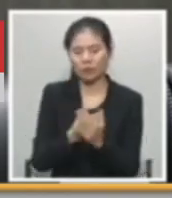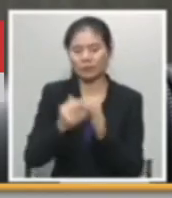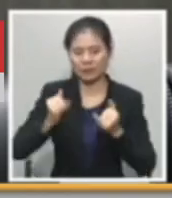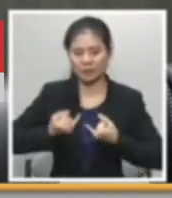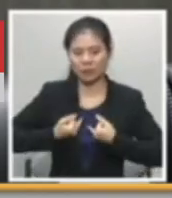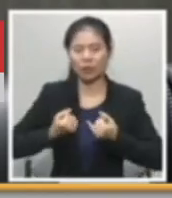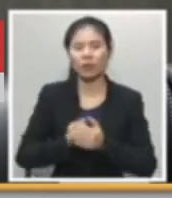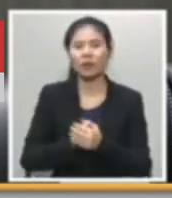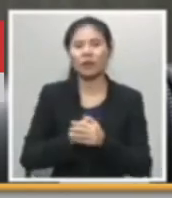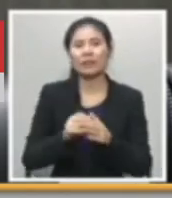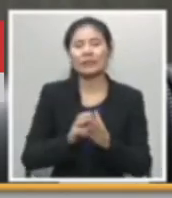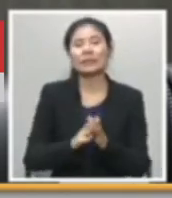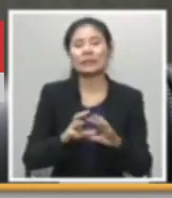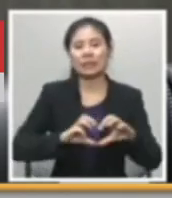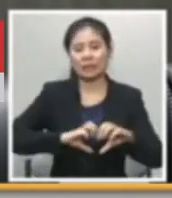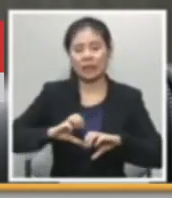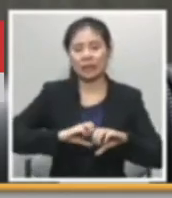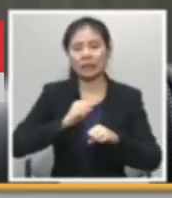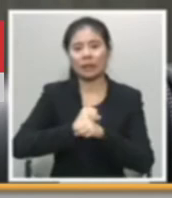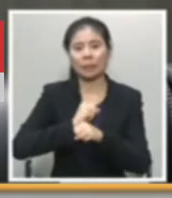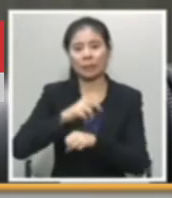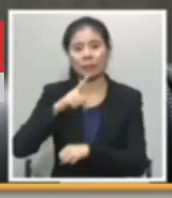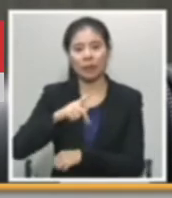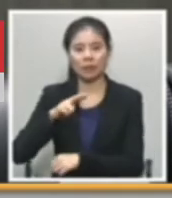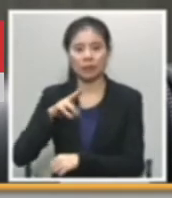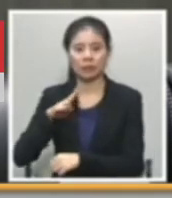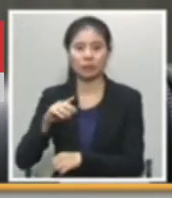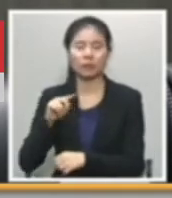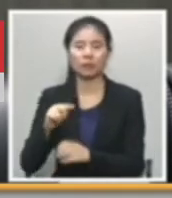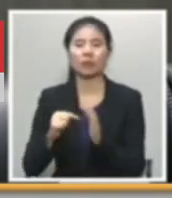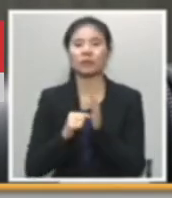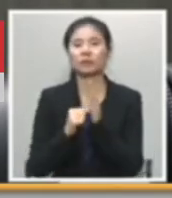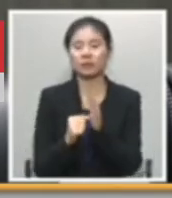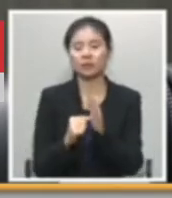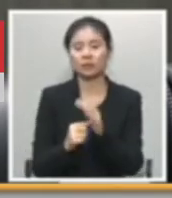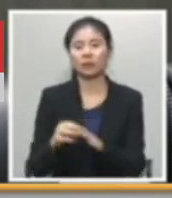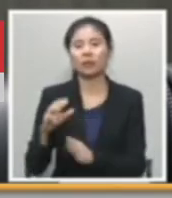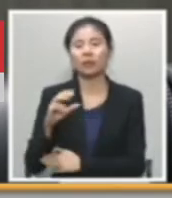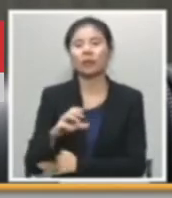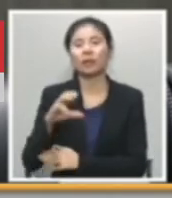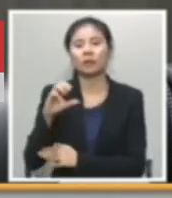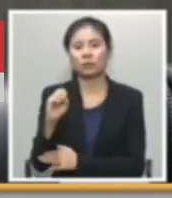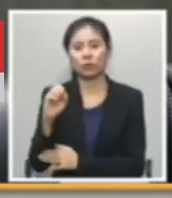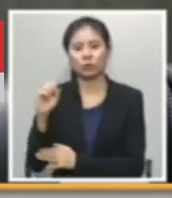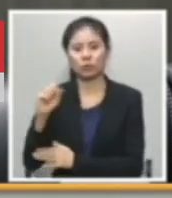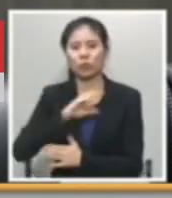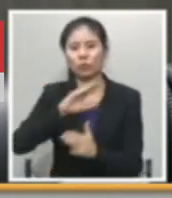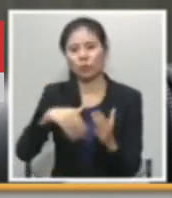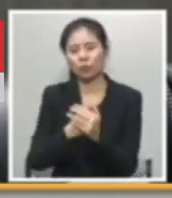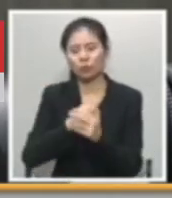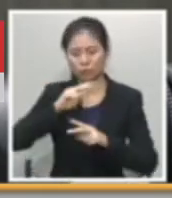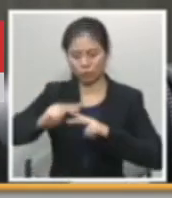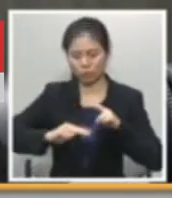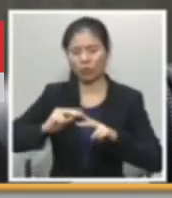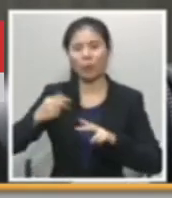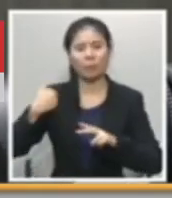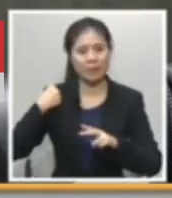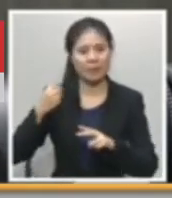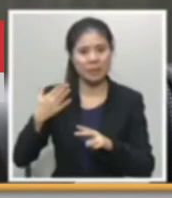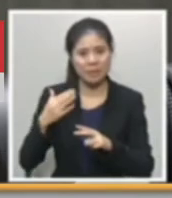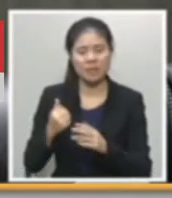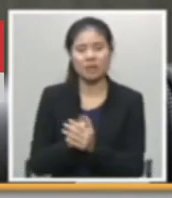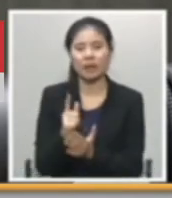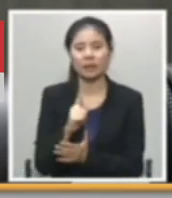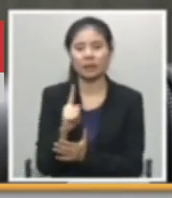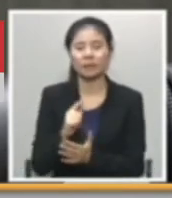เป็นพระราชบัญญัติเสนอให้สภาตรวจสอบหรือไม่ท่านประธาน